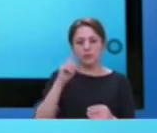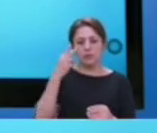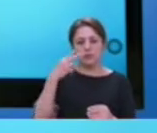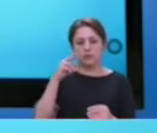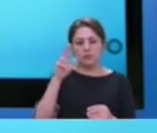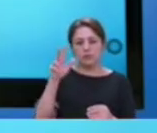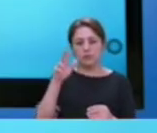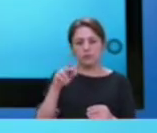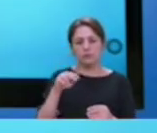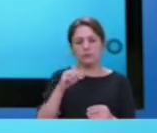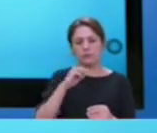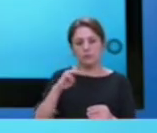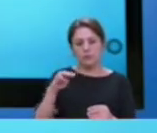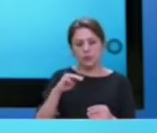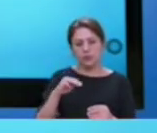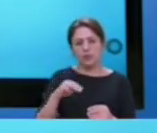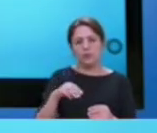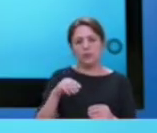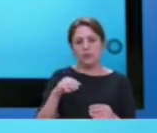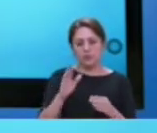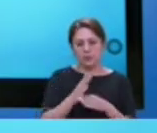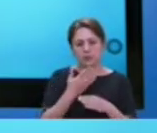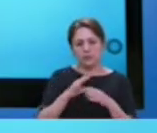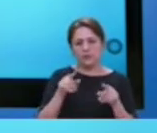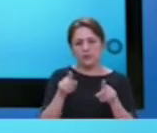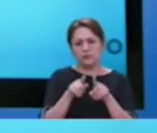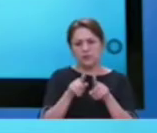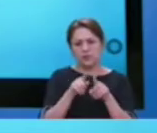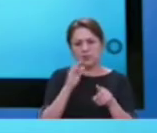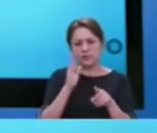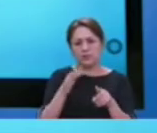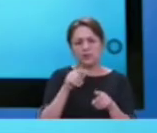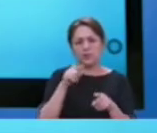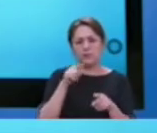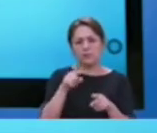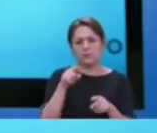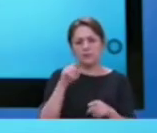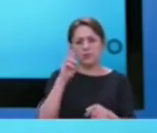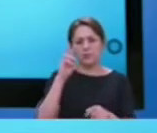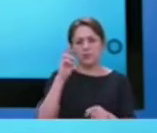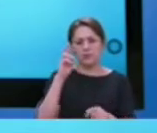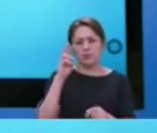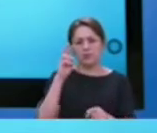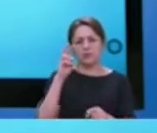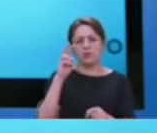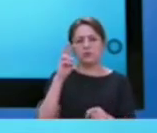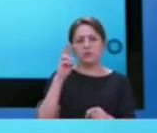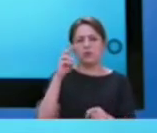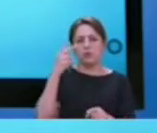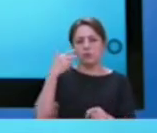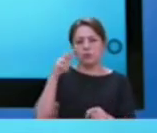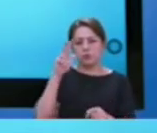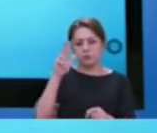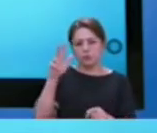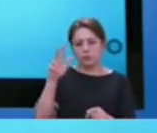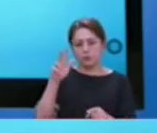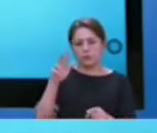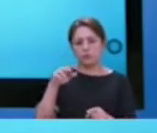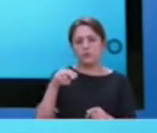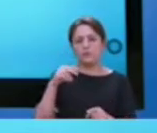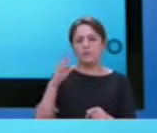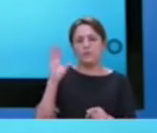123320 kilogramni ham xuddi shunday ajratib olamiz va 1233 sentimetr 20